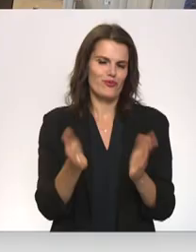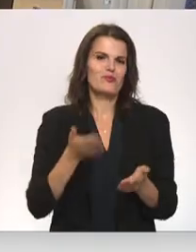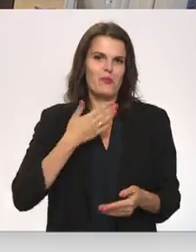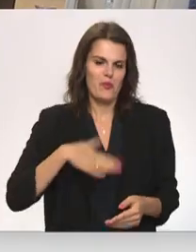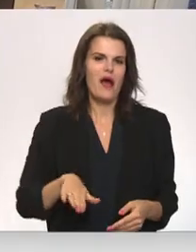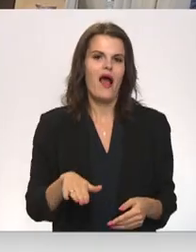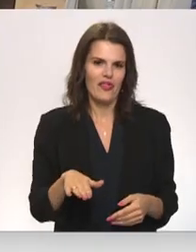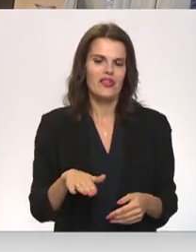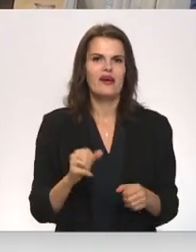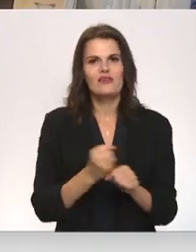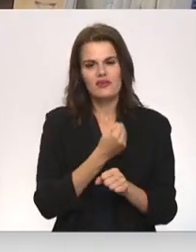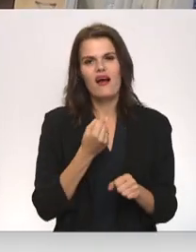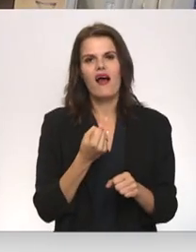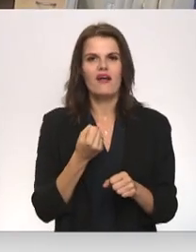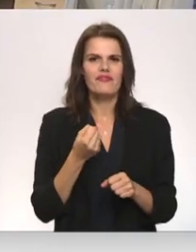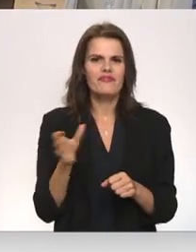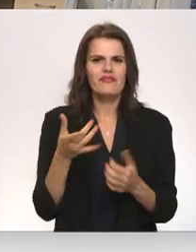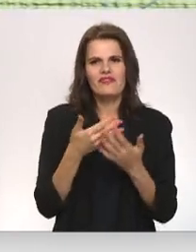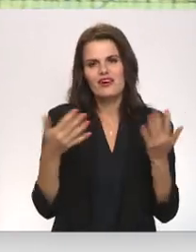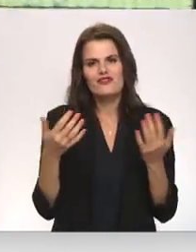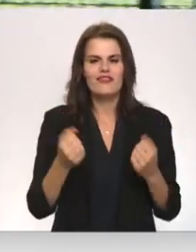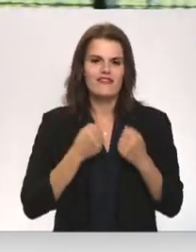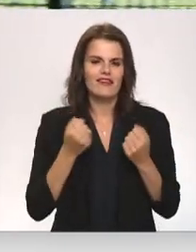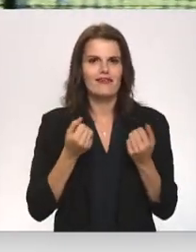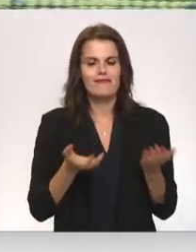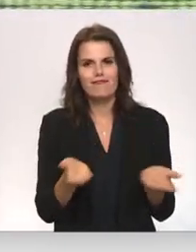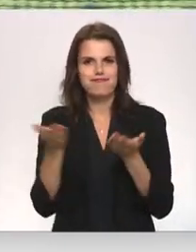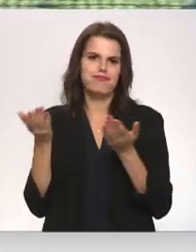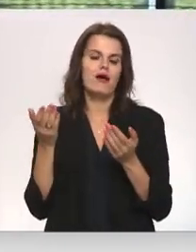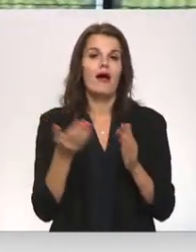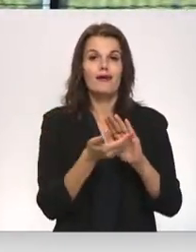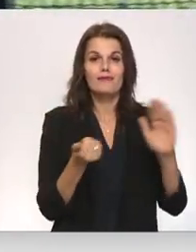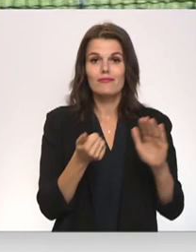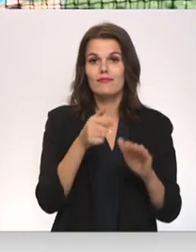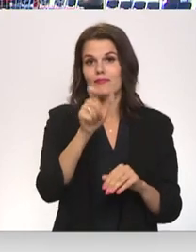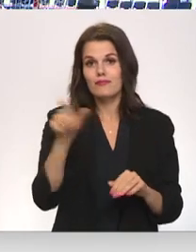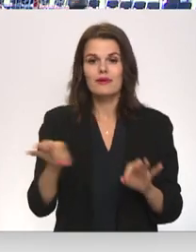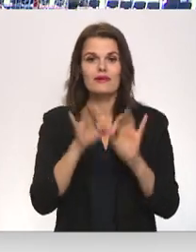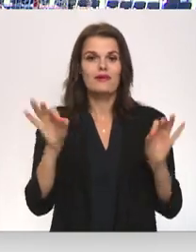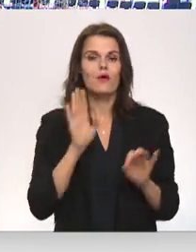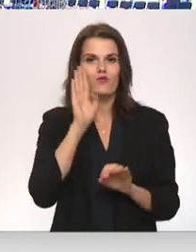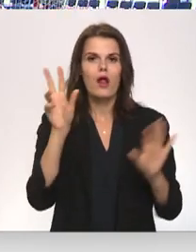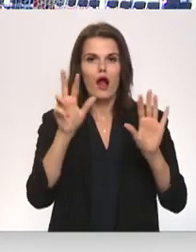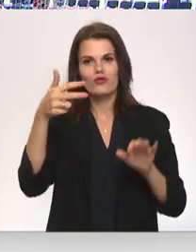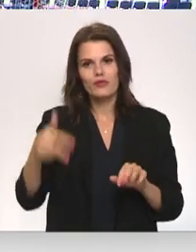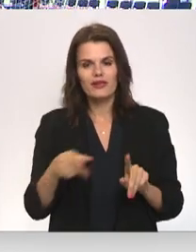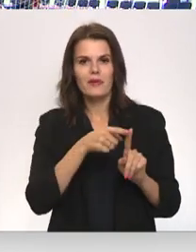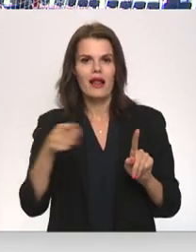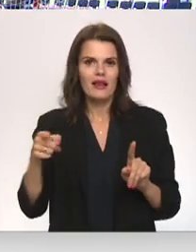apstākļus. Gan visādos veidos. Aizsardzības dienestā iesauktiem dienas sāksies 8:30 un